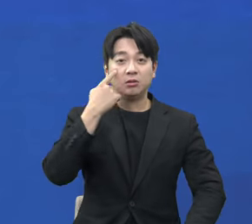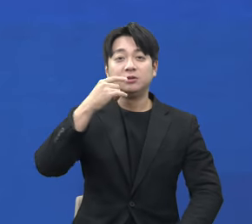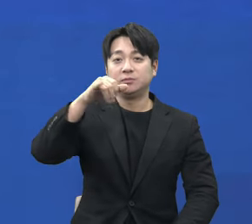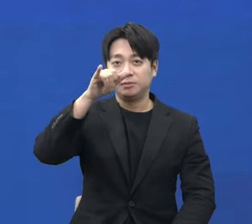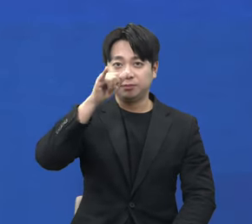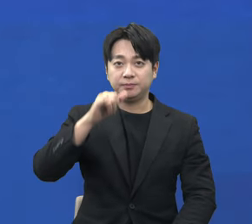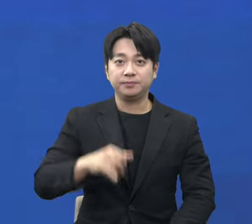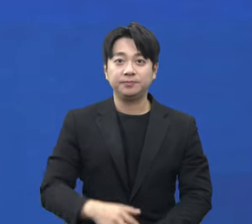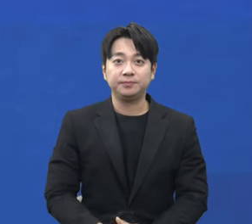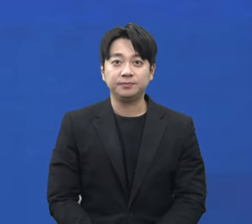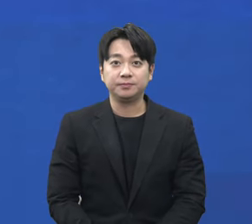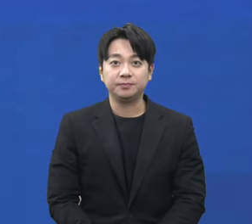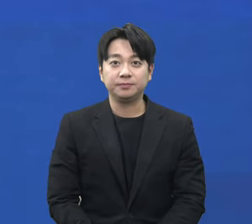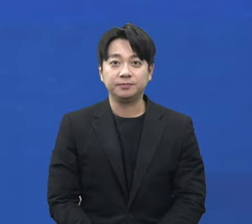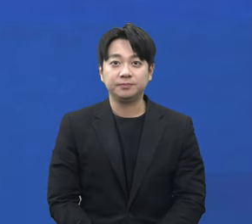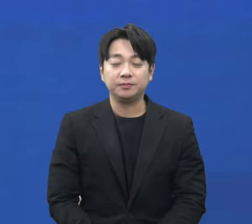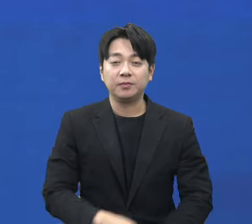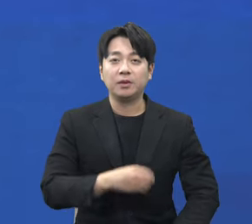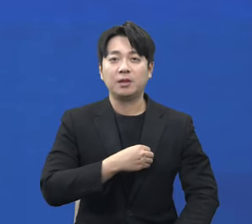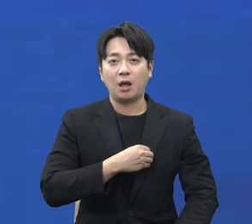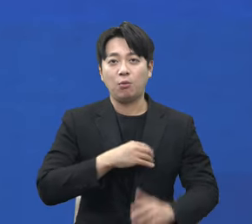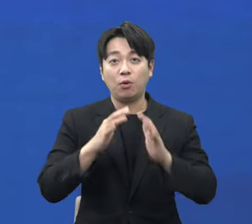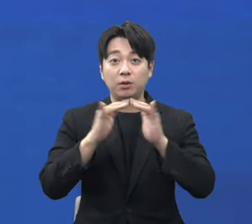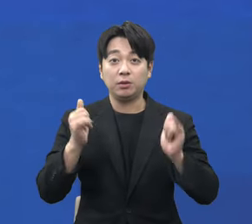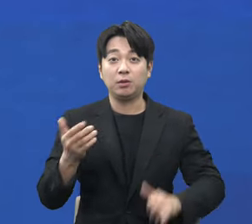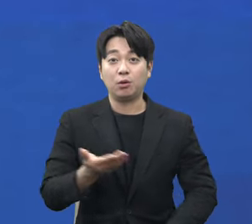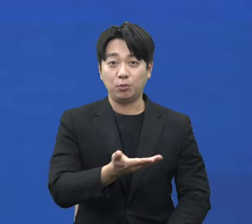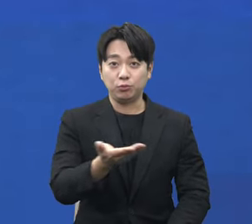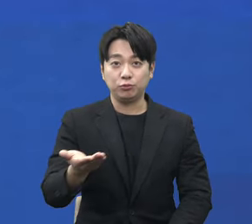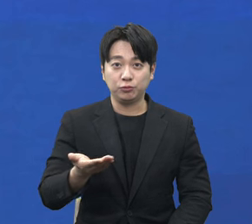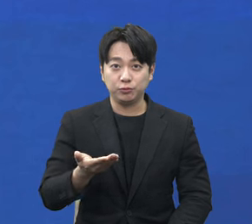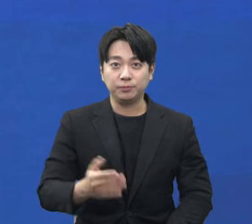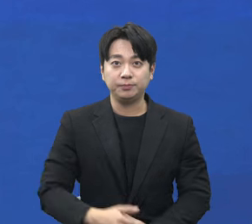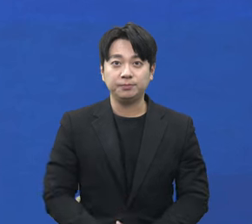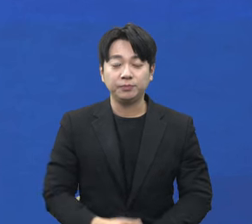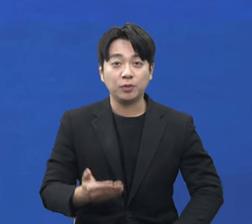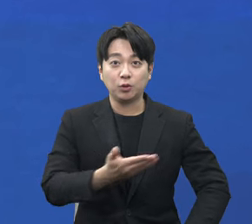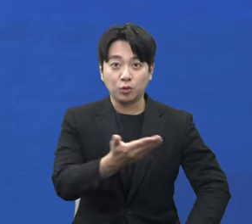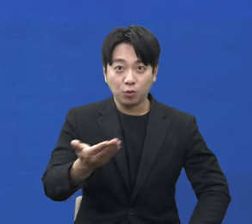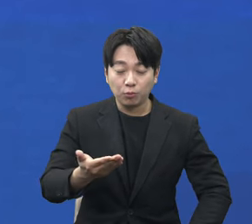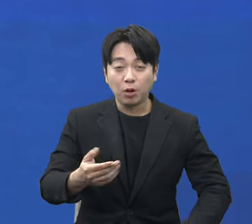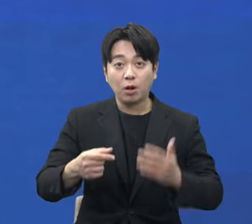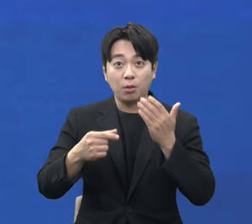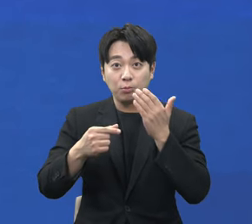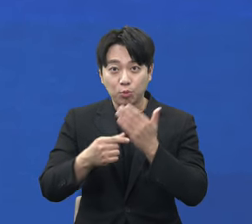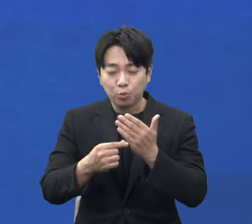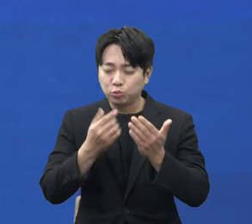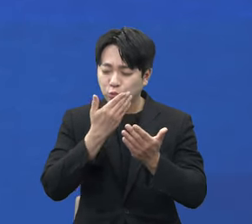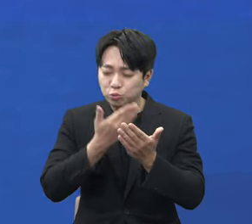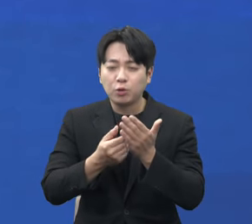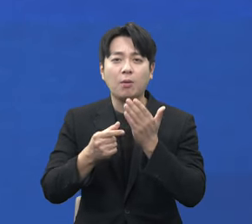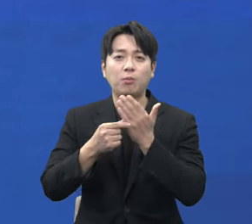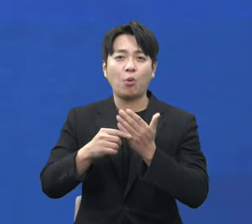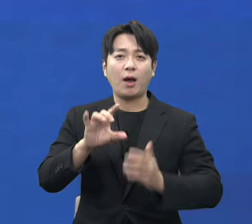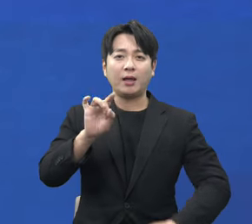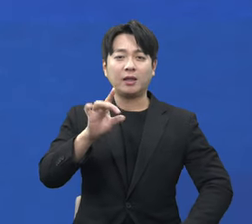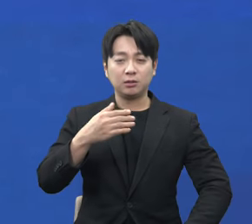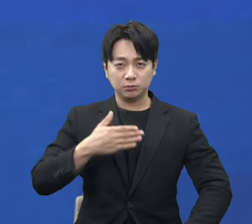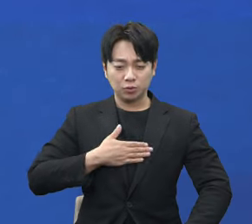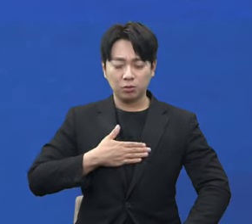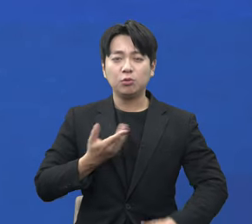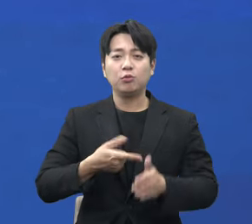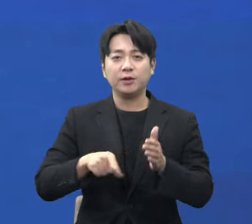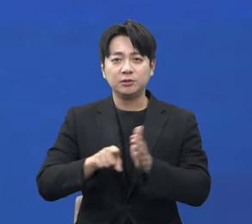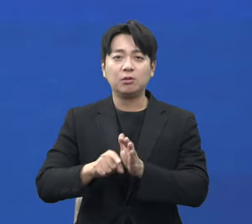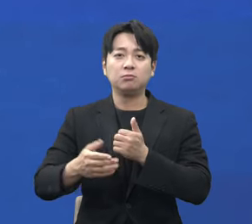존경하는 당원 동지 여러분, 여러분의 소중한 한 표를 기호 1번 김상민에게